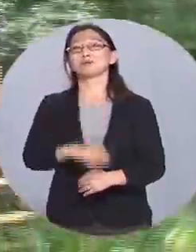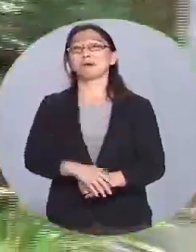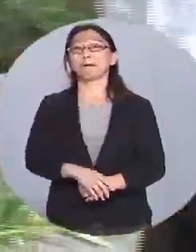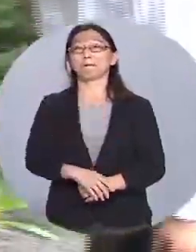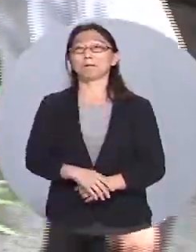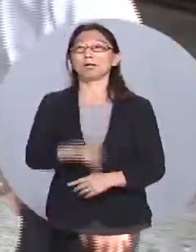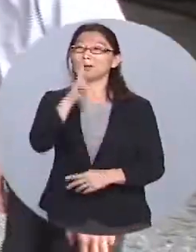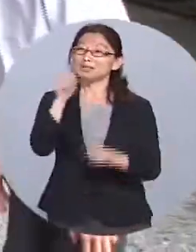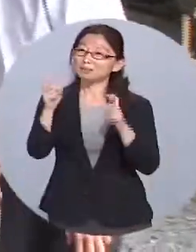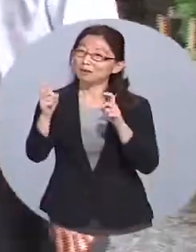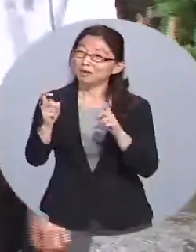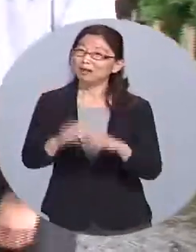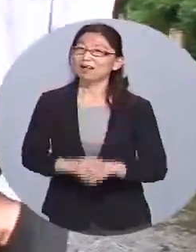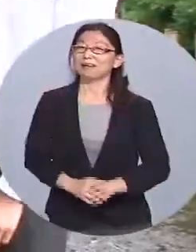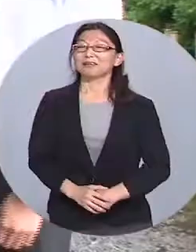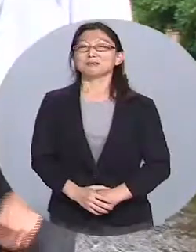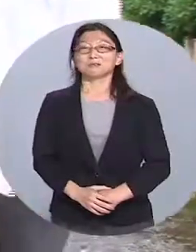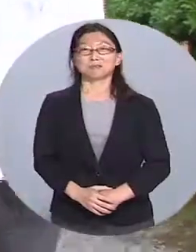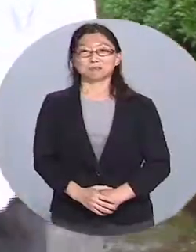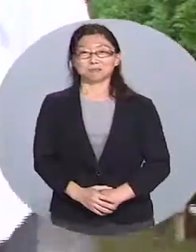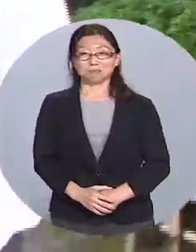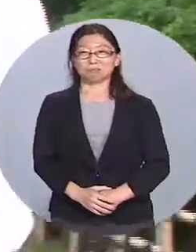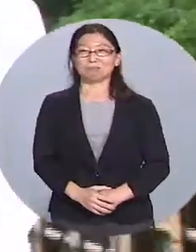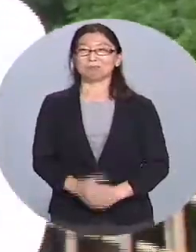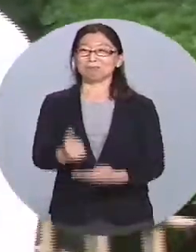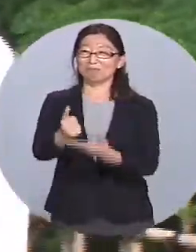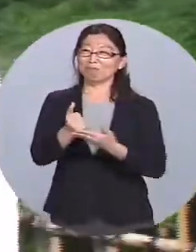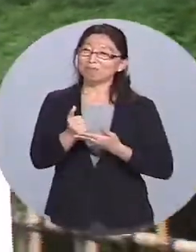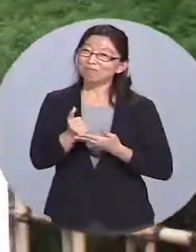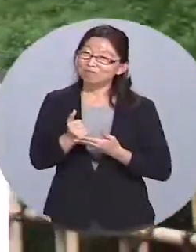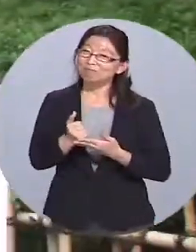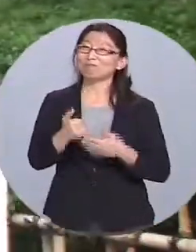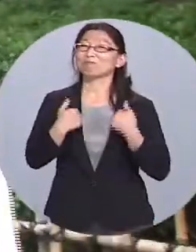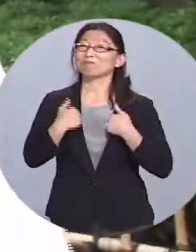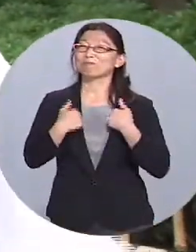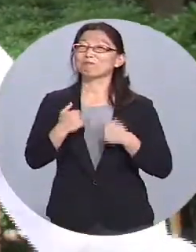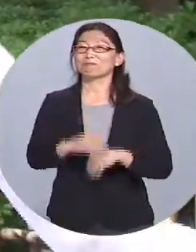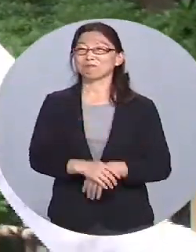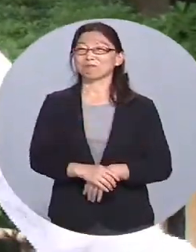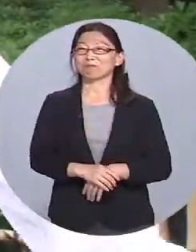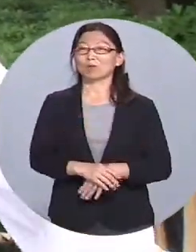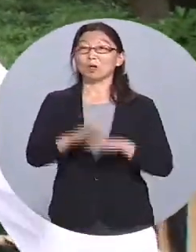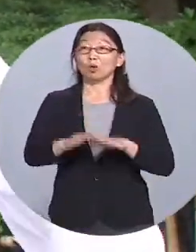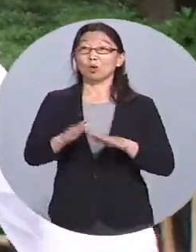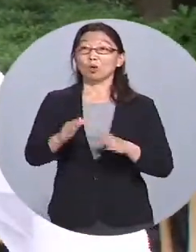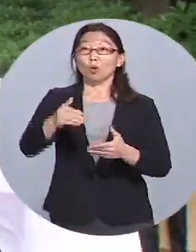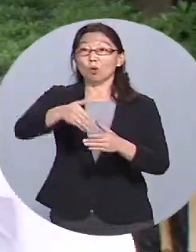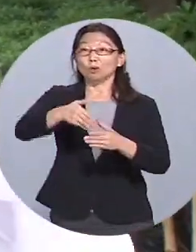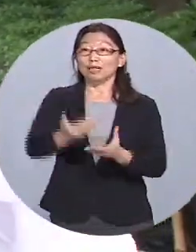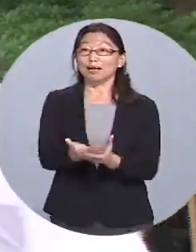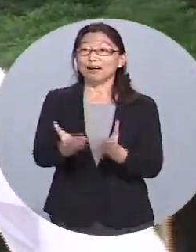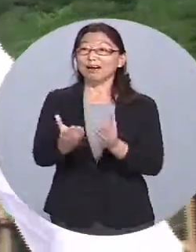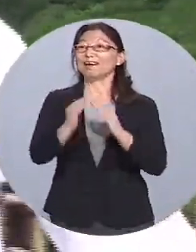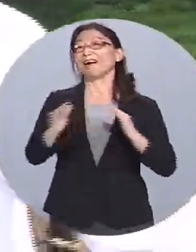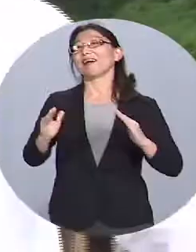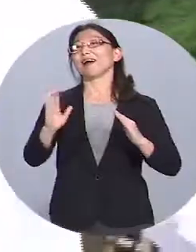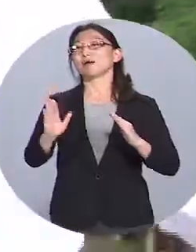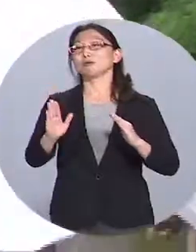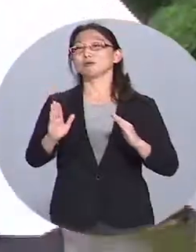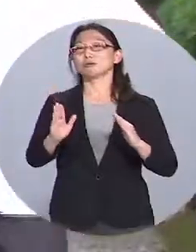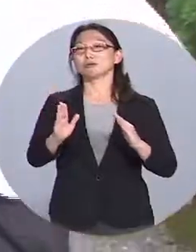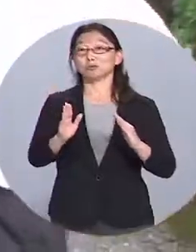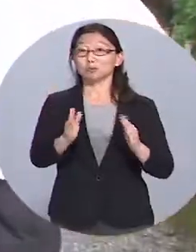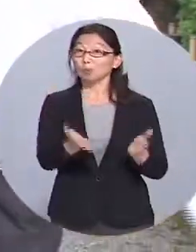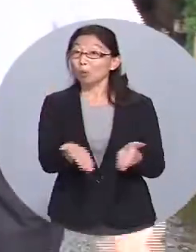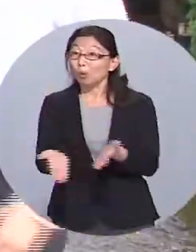あ、こんにちは。 こんにちは。 こんにちは。 あ、成蹊園にようこそ。 ありがとうございます。 こちらで今日お茶会をやっておりますので、はい、ぜひ参加されて